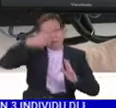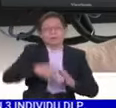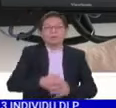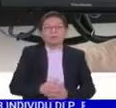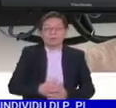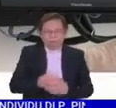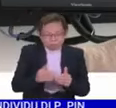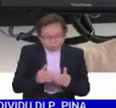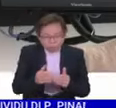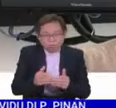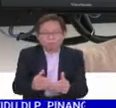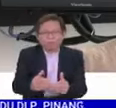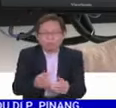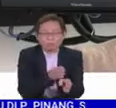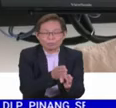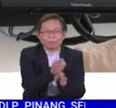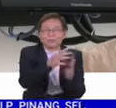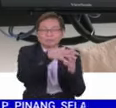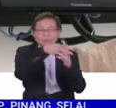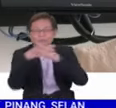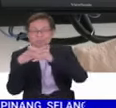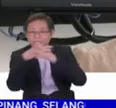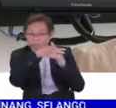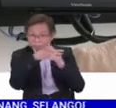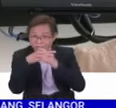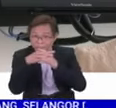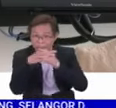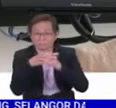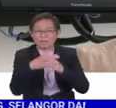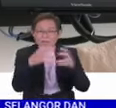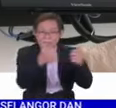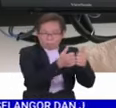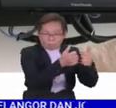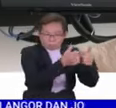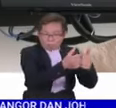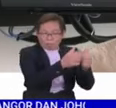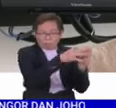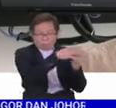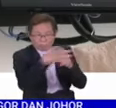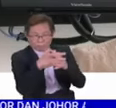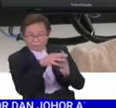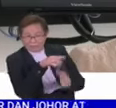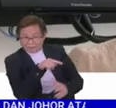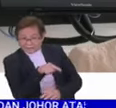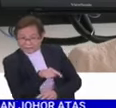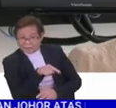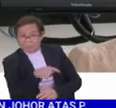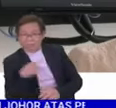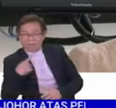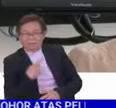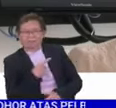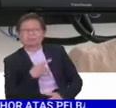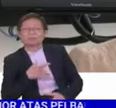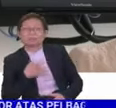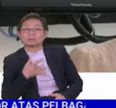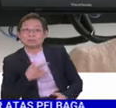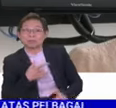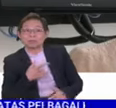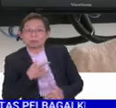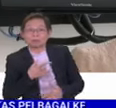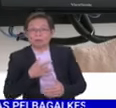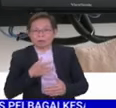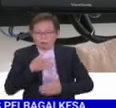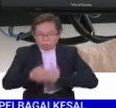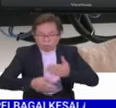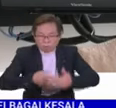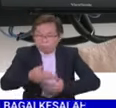lebih ke hadapan dalam bidang rugby. Dan melalui kejohanan ini kita merasakan dengan prestasi